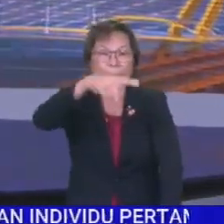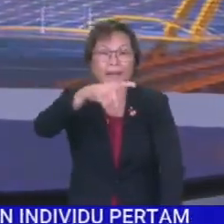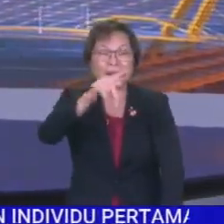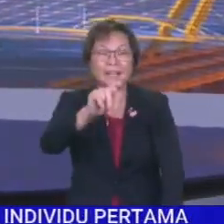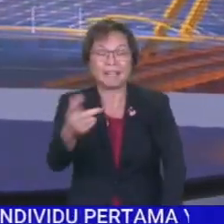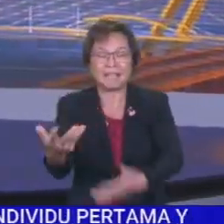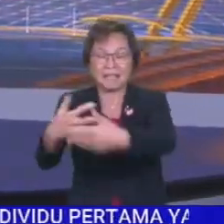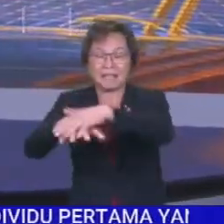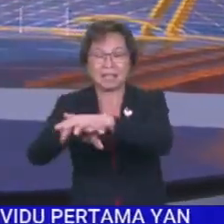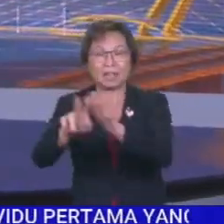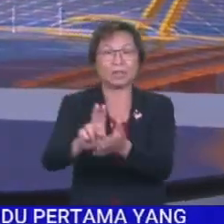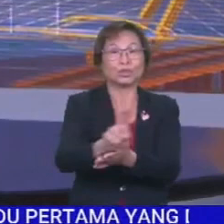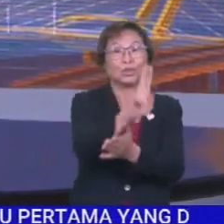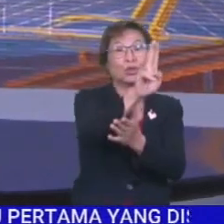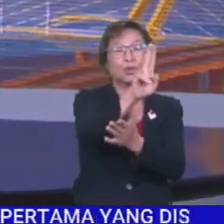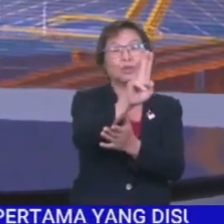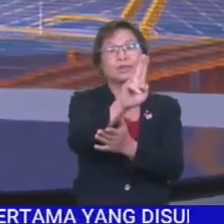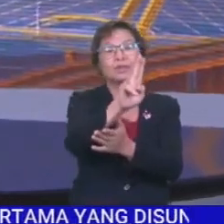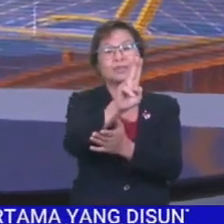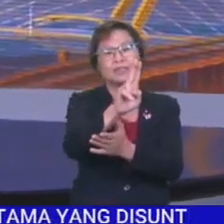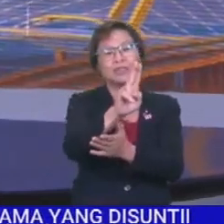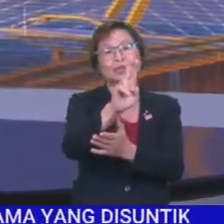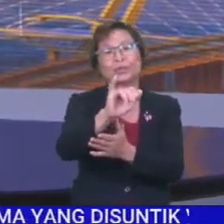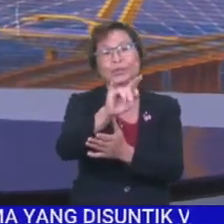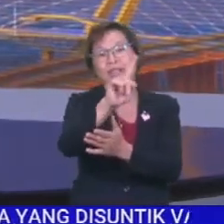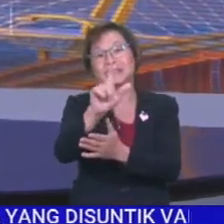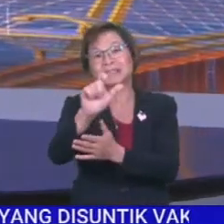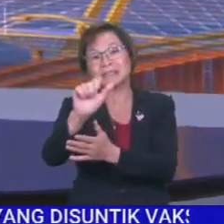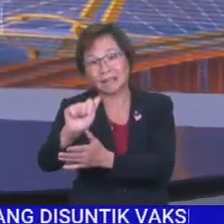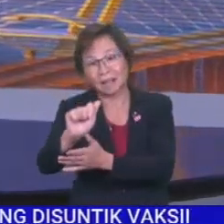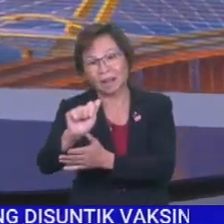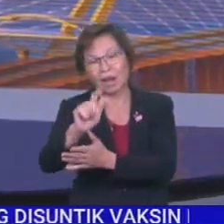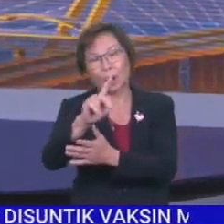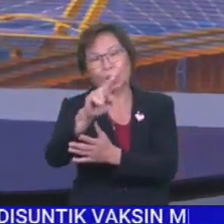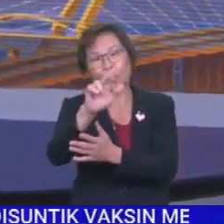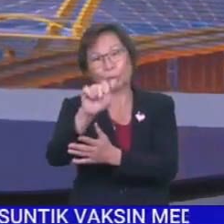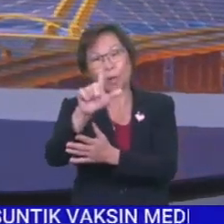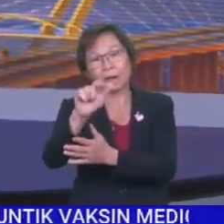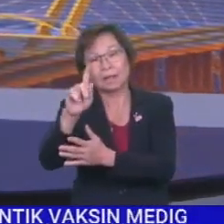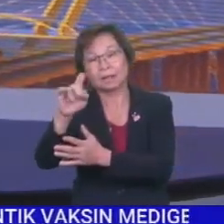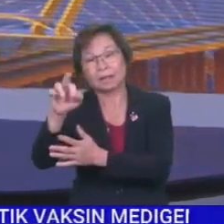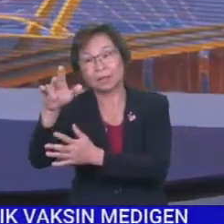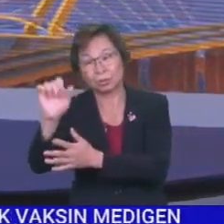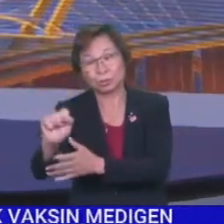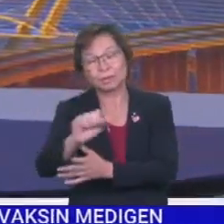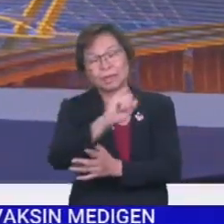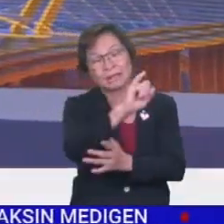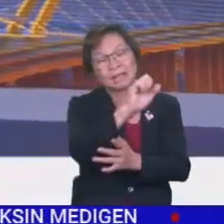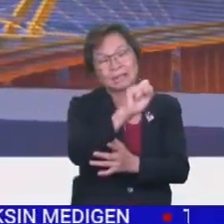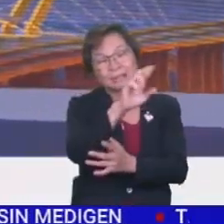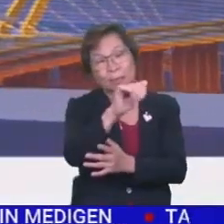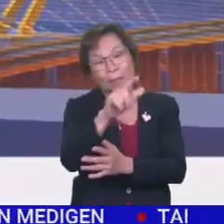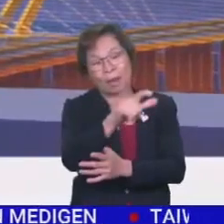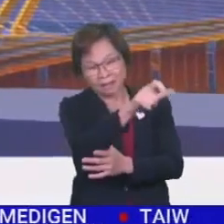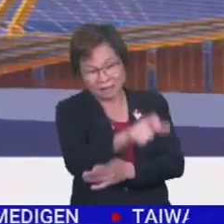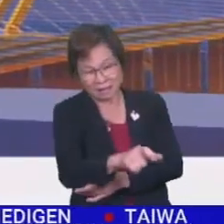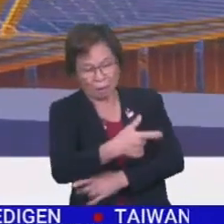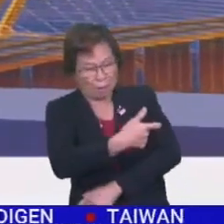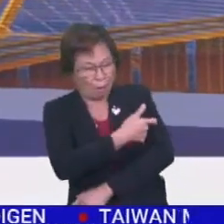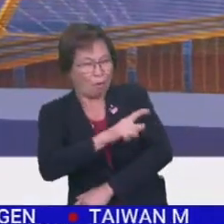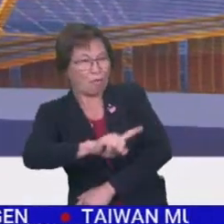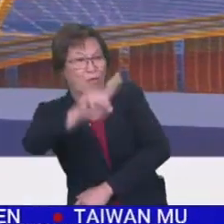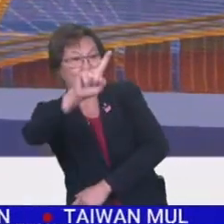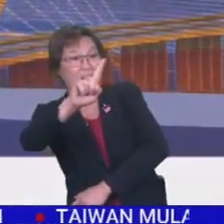Integrasi di Universiti Sultan Zainal Abidin, UNIZA, Kuala Nerus. Cik Ismail Cik Tahir menerima suntikan pertama